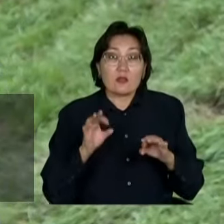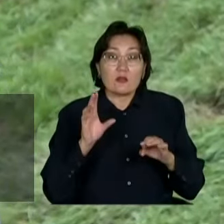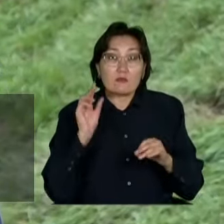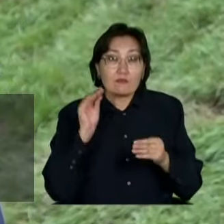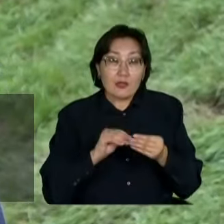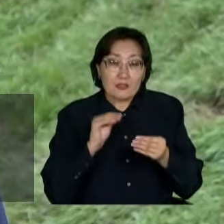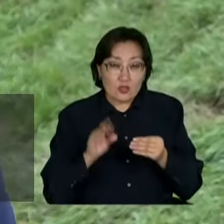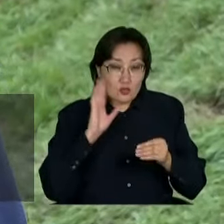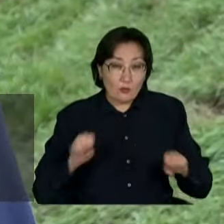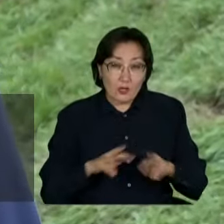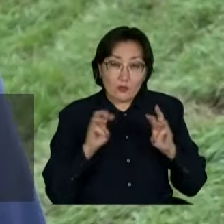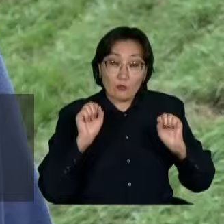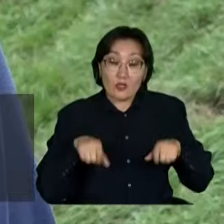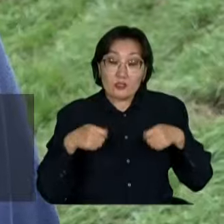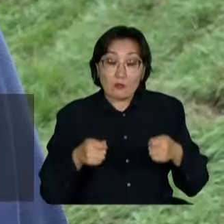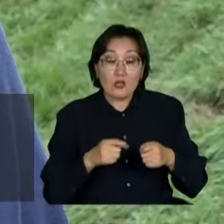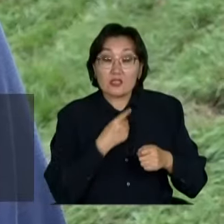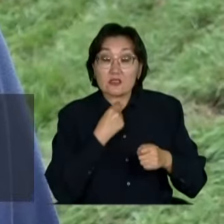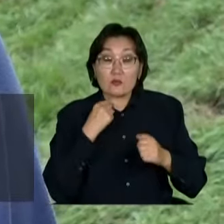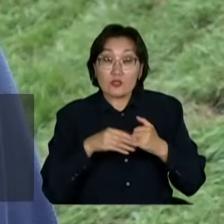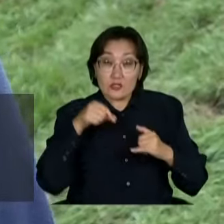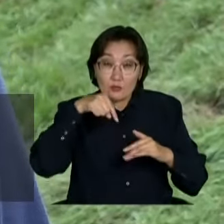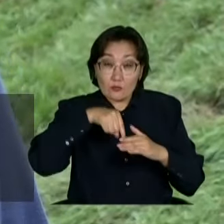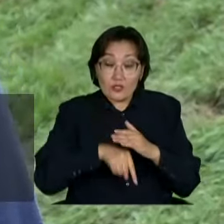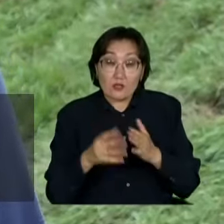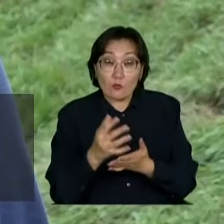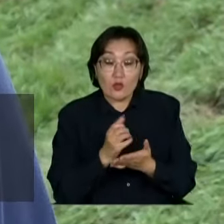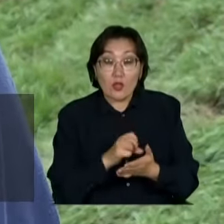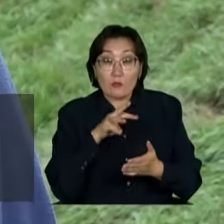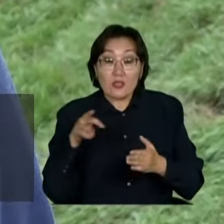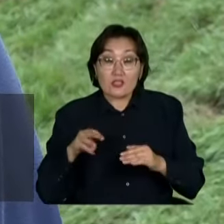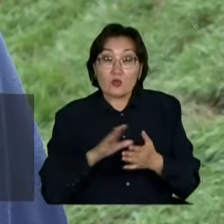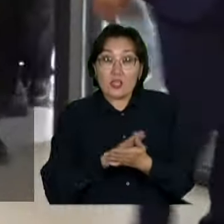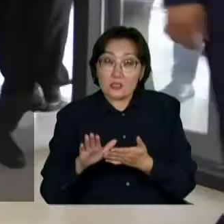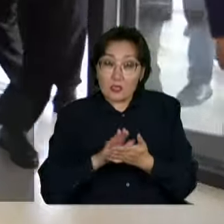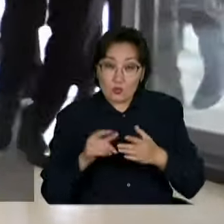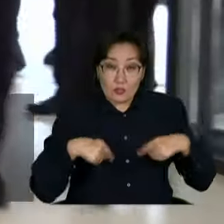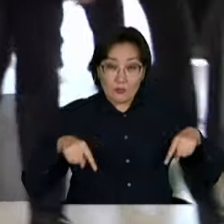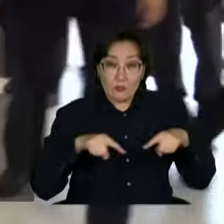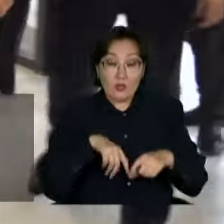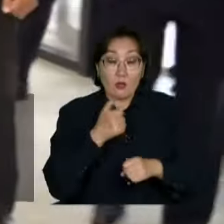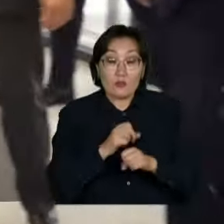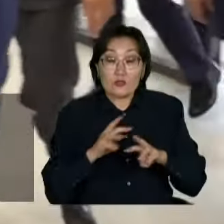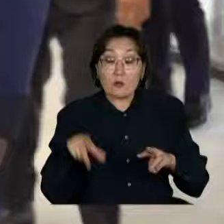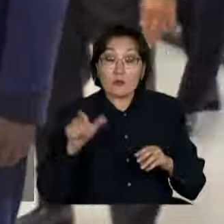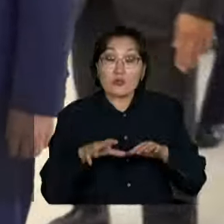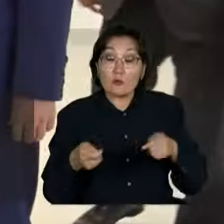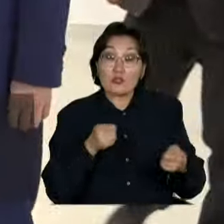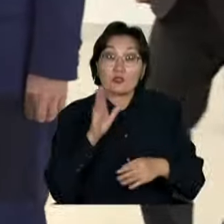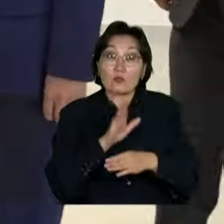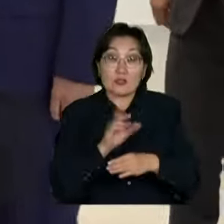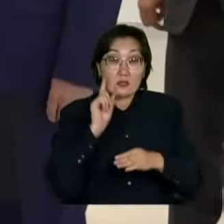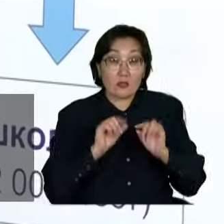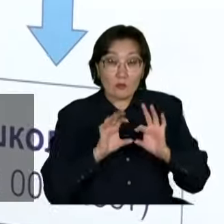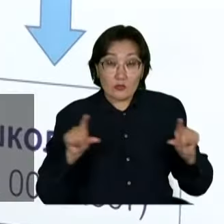қамтамасыз етуге мүмкіндік береді. Бұл Талғар жерасты су жинағышы мен Медеу сүзгі станциясы. Премьер-президент тапсырған жайлы мектеп ұлттық